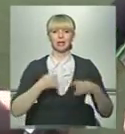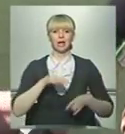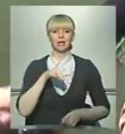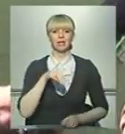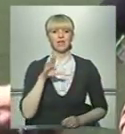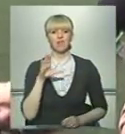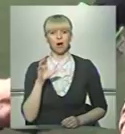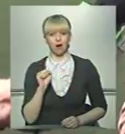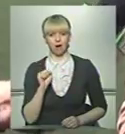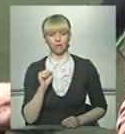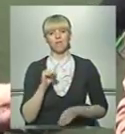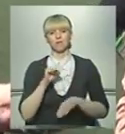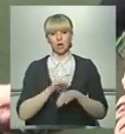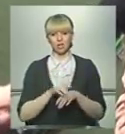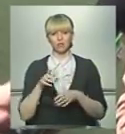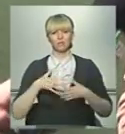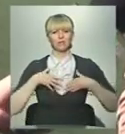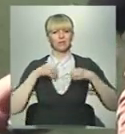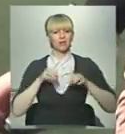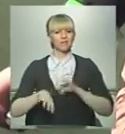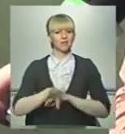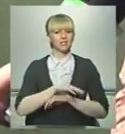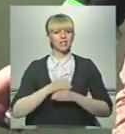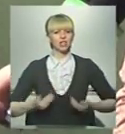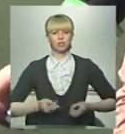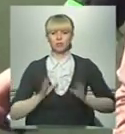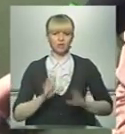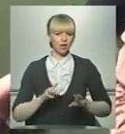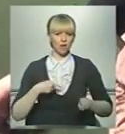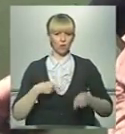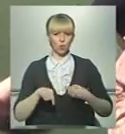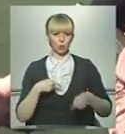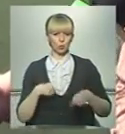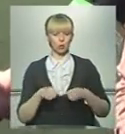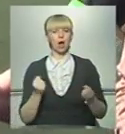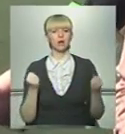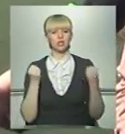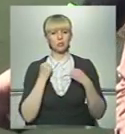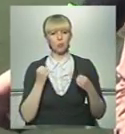ТВА. І фактично він віддав все своє життя не лише футболу,